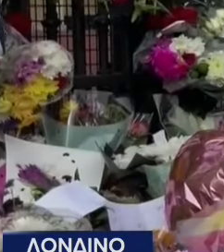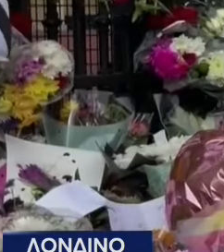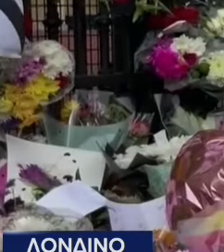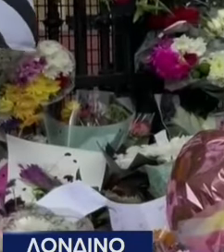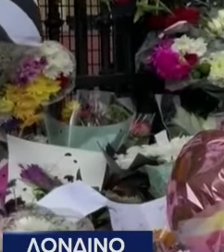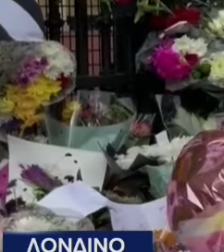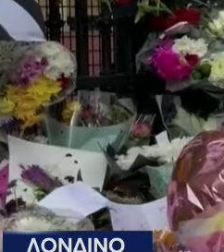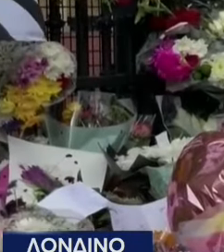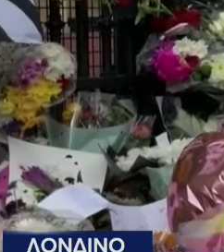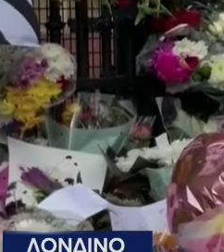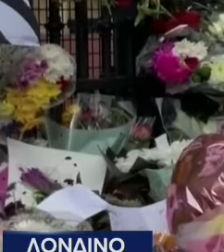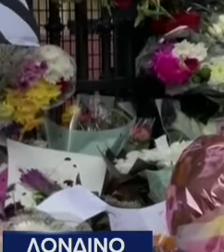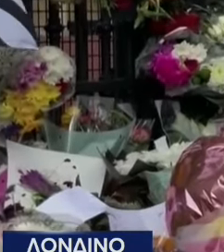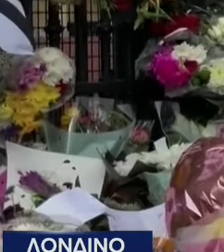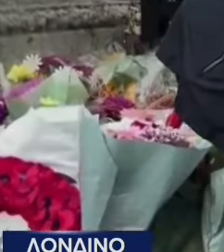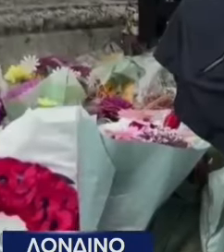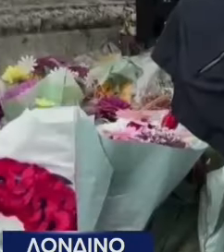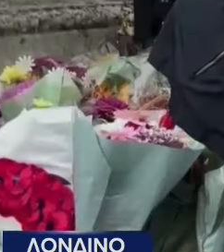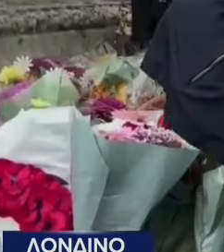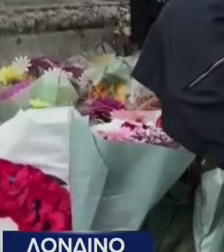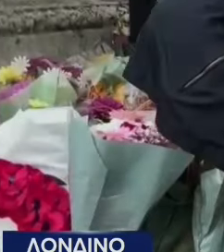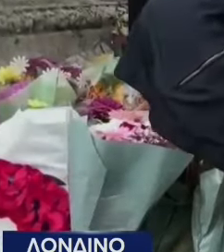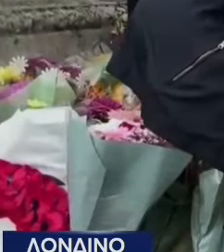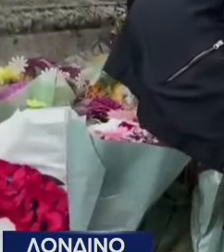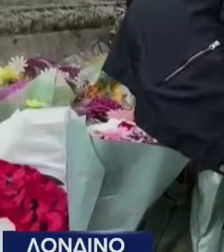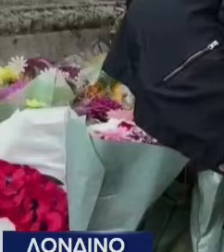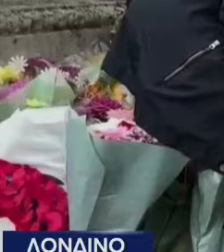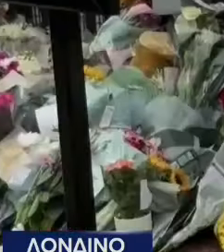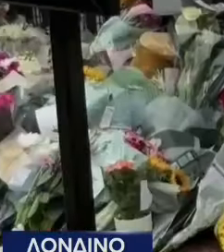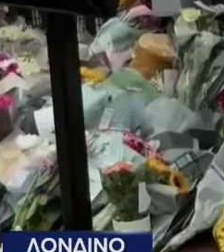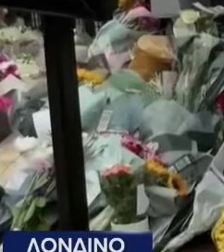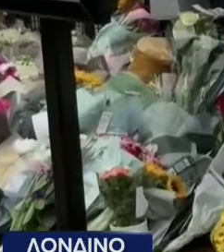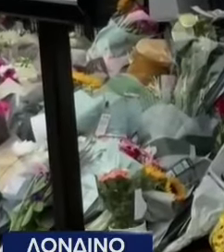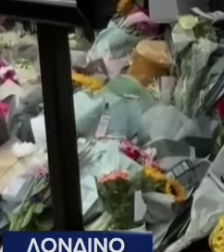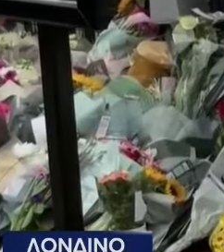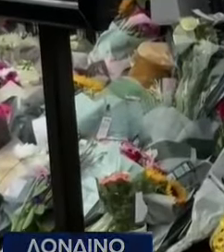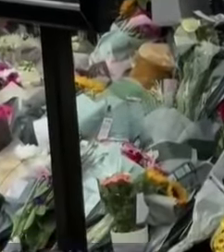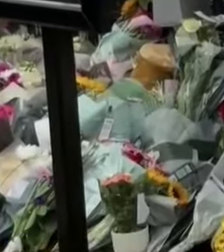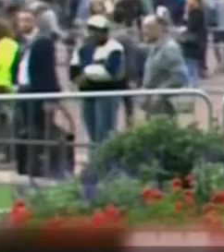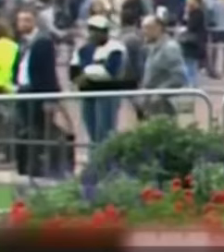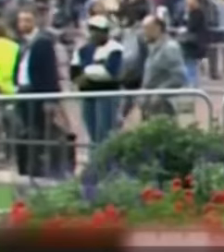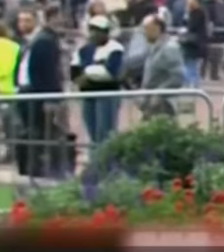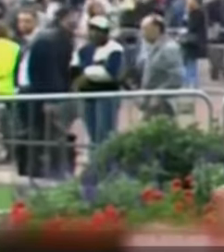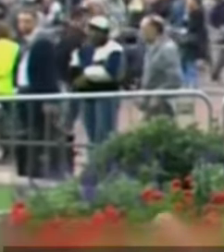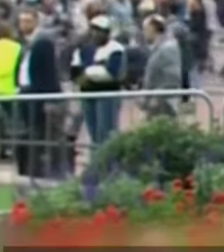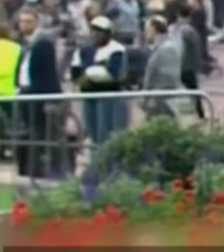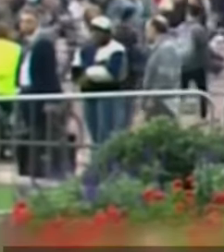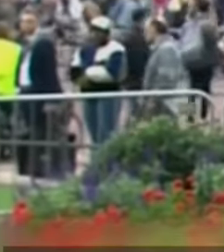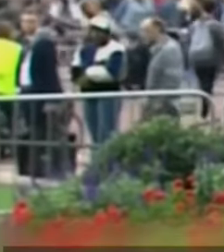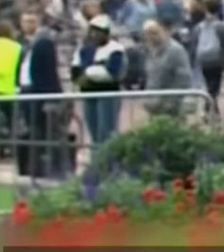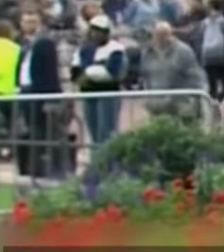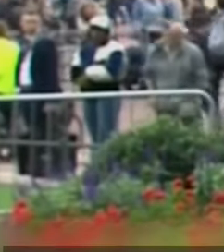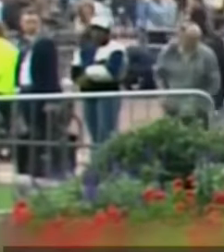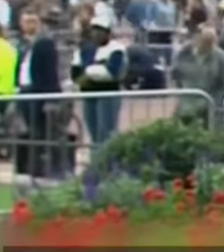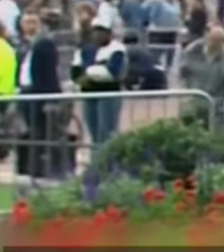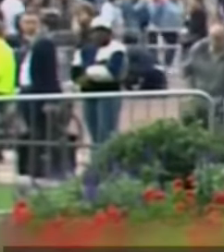Σήμερα τα κάγκελα του παλατιού είναι γεμάτα λουλούδια και μηνύματα για την μακροβιότερη μονάρχη της Βρετανίας. That pile of